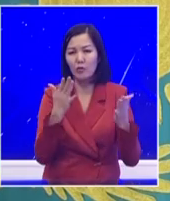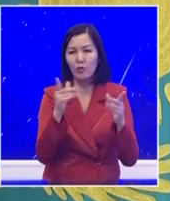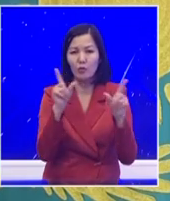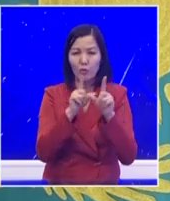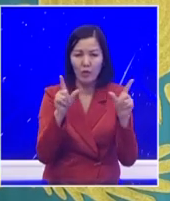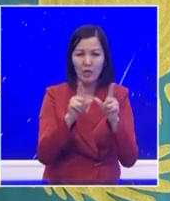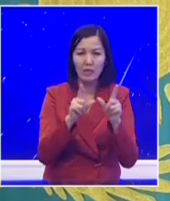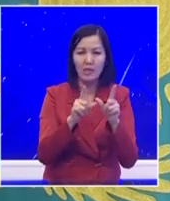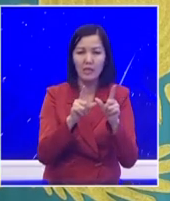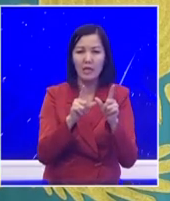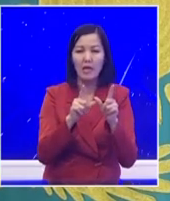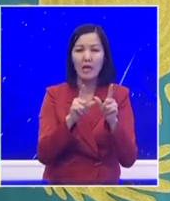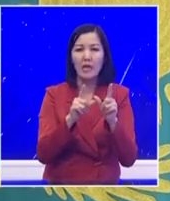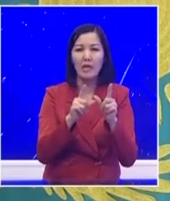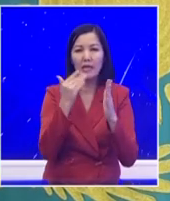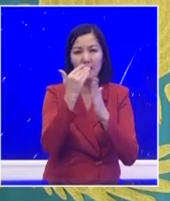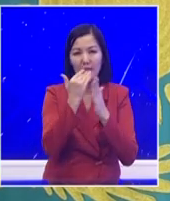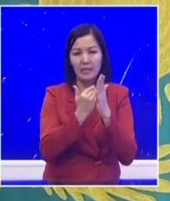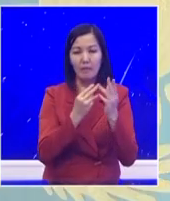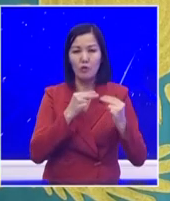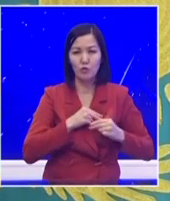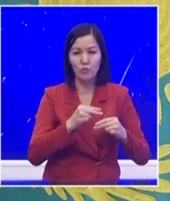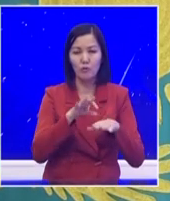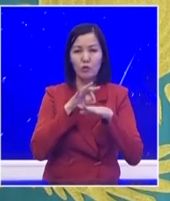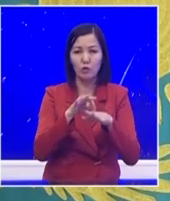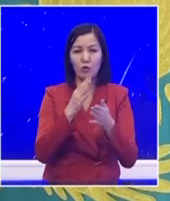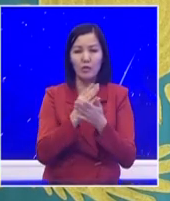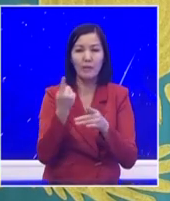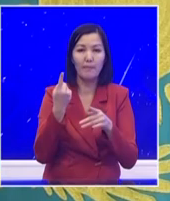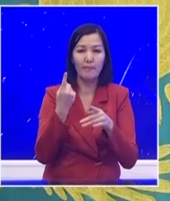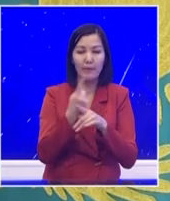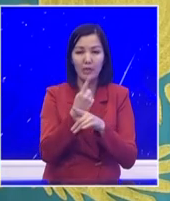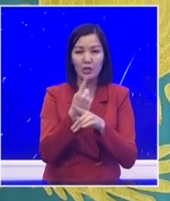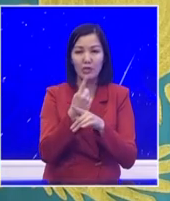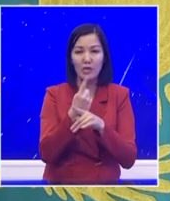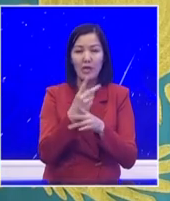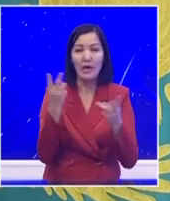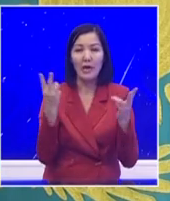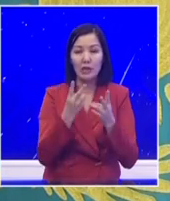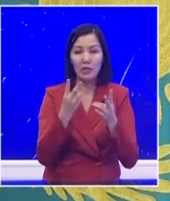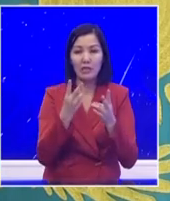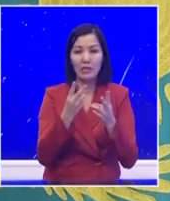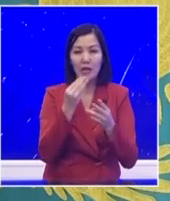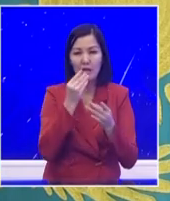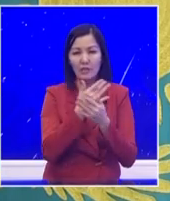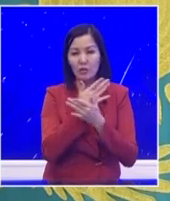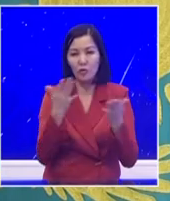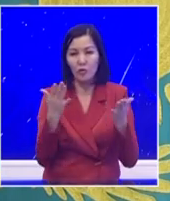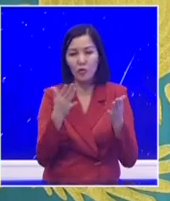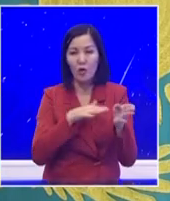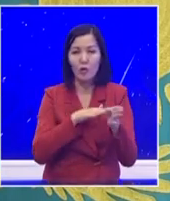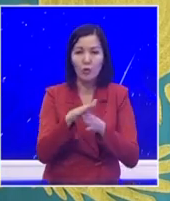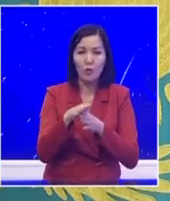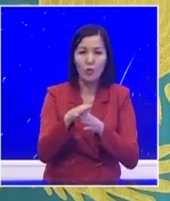дүкендері штаттық режимде жұмыс істейді. Бірінші кезектегі қажет азық-түлік